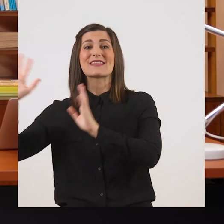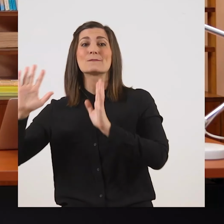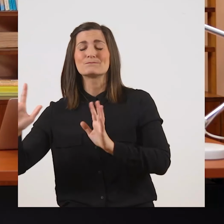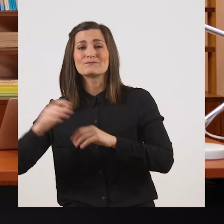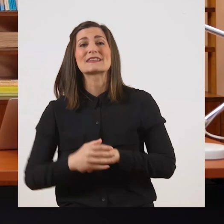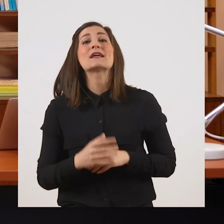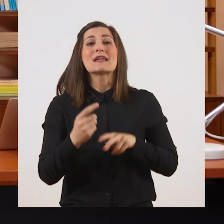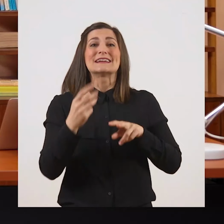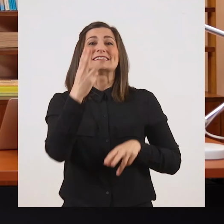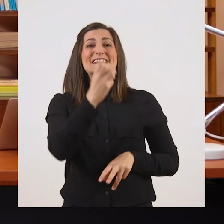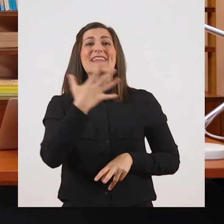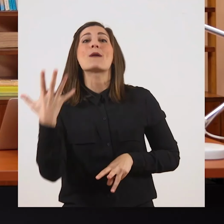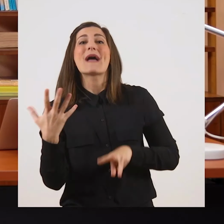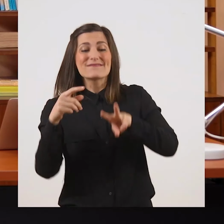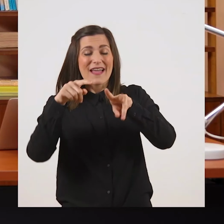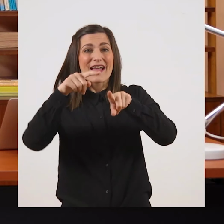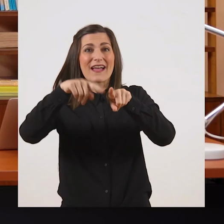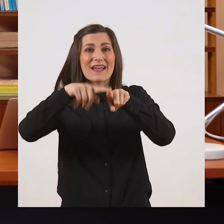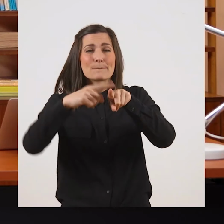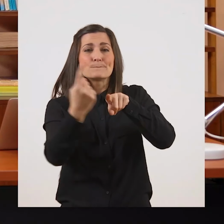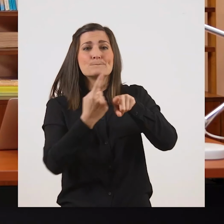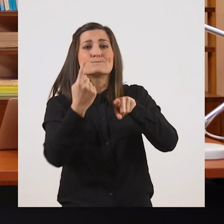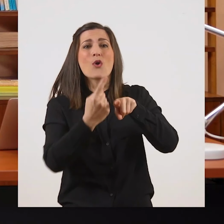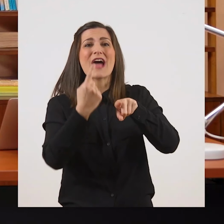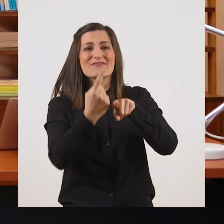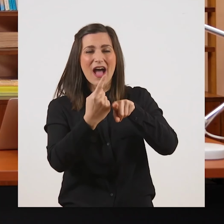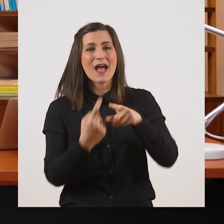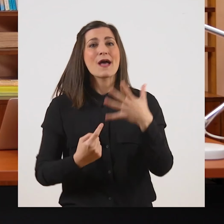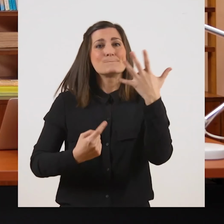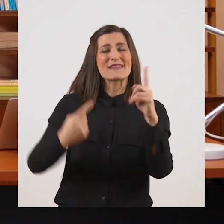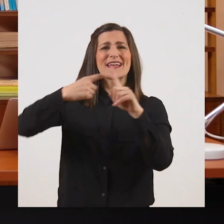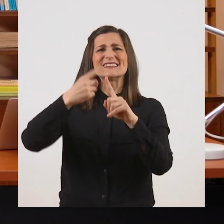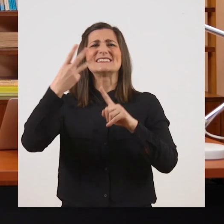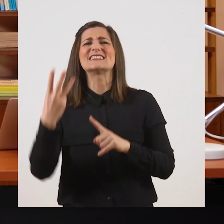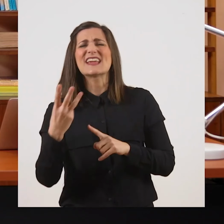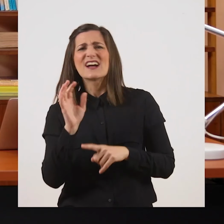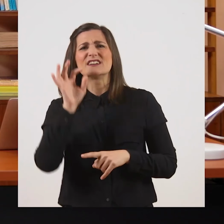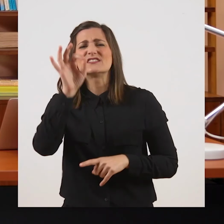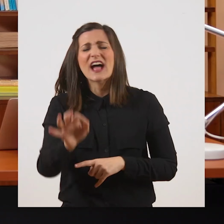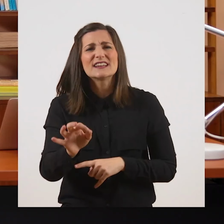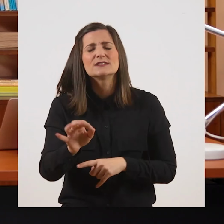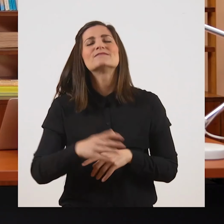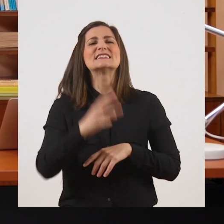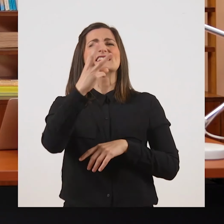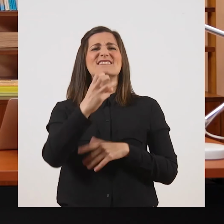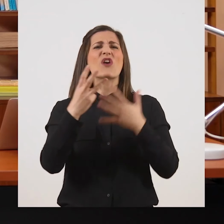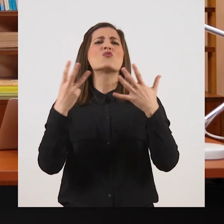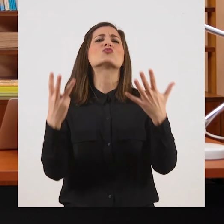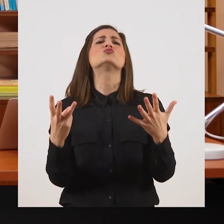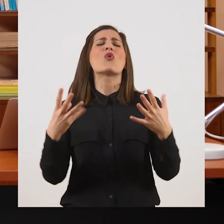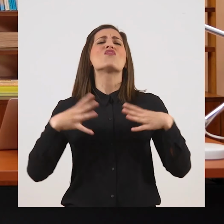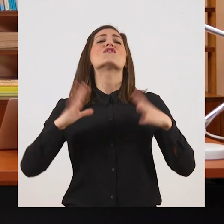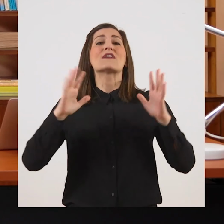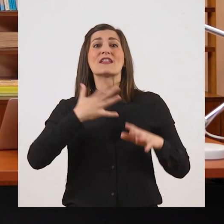δεν με βολεύει τόσο για να πατήσω στο 40. Γιατί 35 και 3 κάνει 36, 37, 38. Δεν